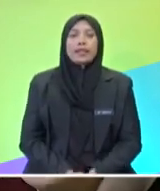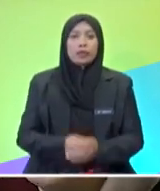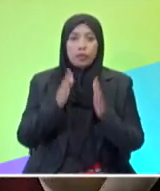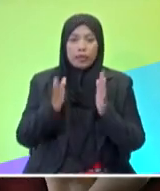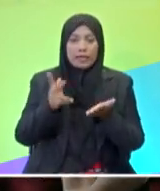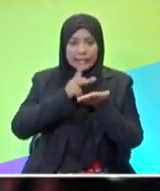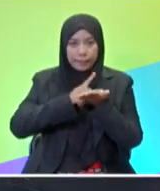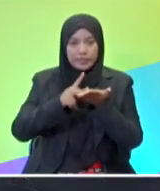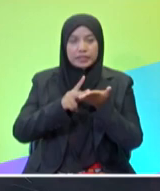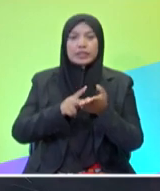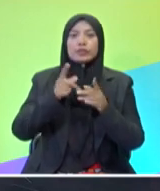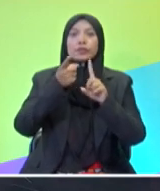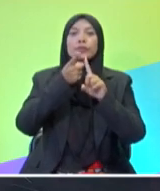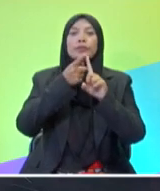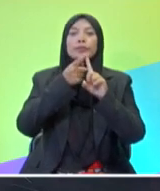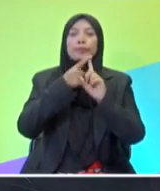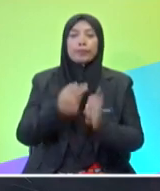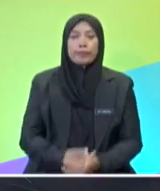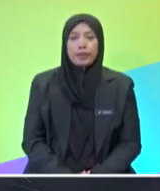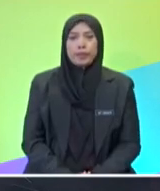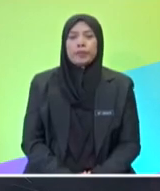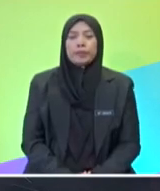Okey. Okey. Kita tanya seorang lagi. Bazila.